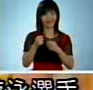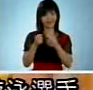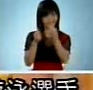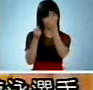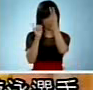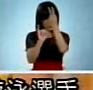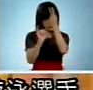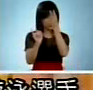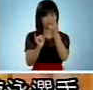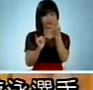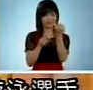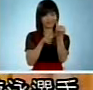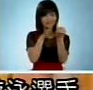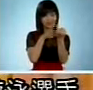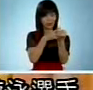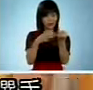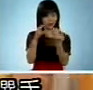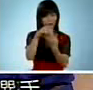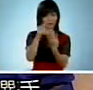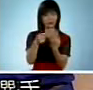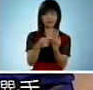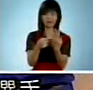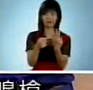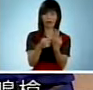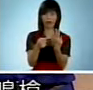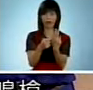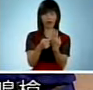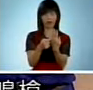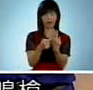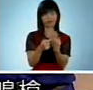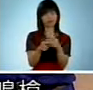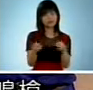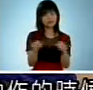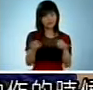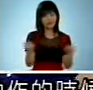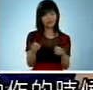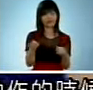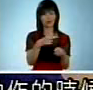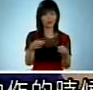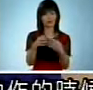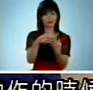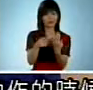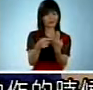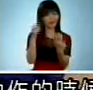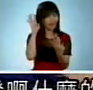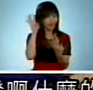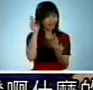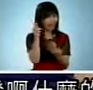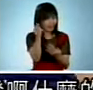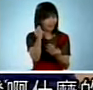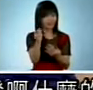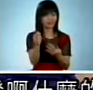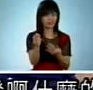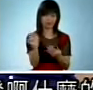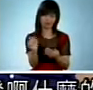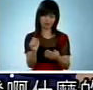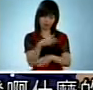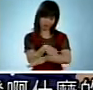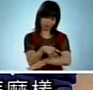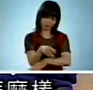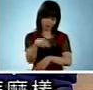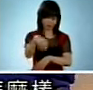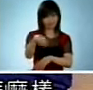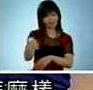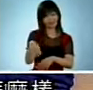候，苏宁他是一个游泳选手，那通常游泳选手也是一样听鸣枪，可是他们要预备动作的时候你不能旁边弄个灯啊什